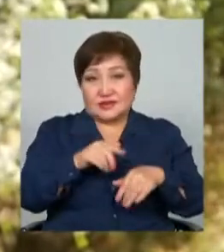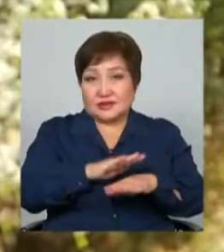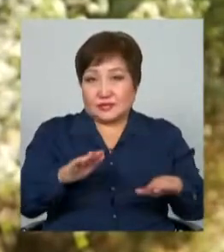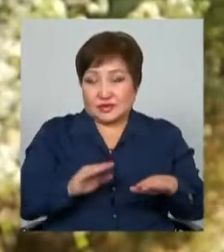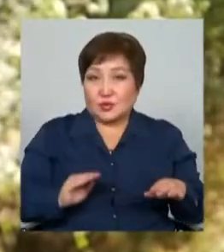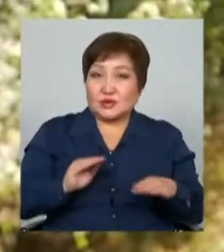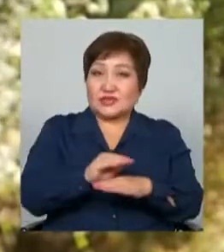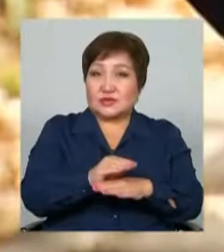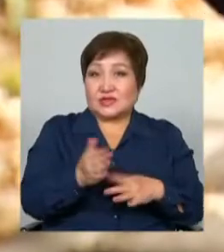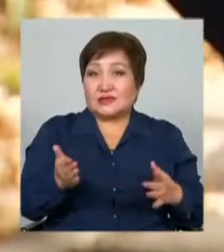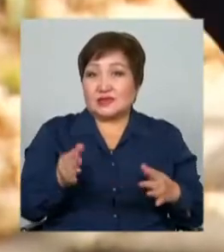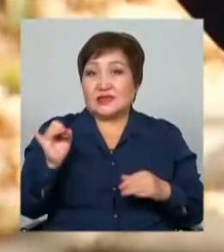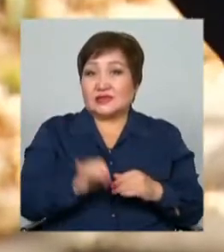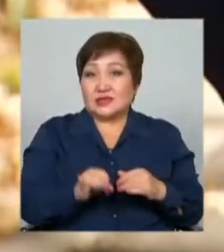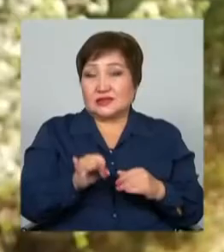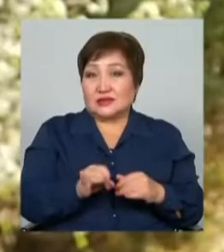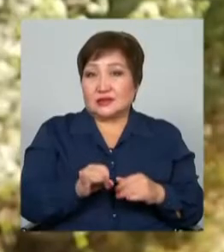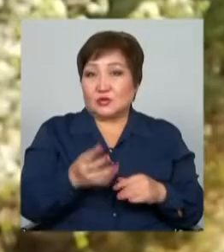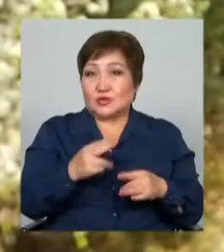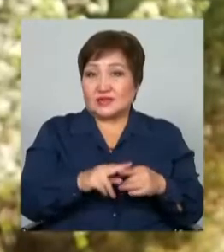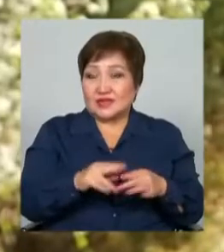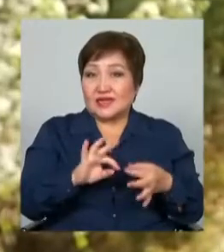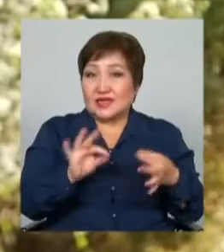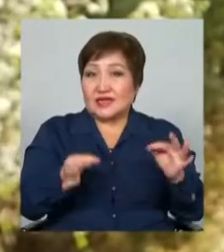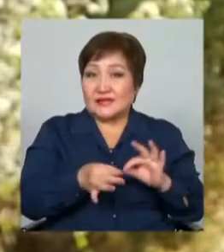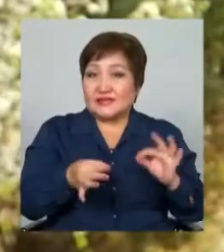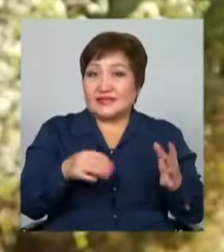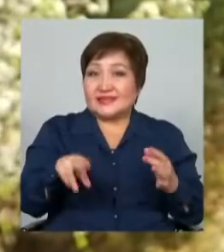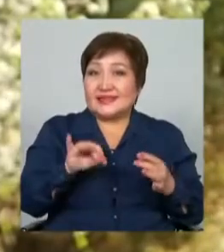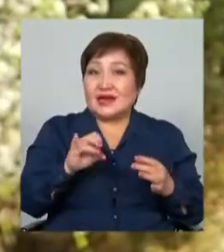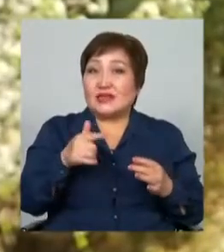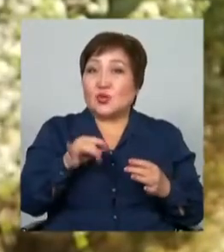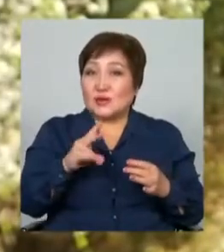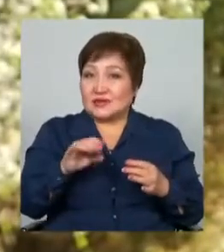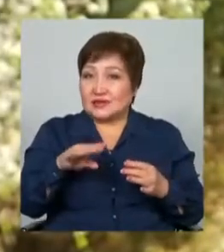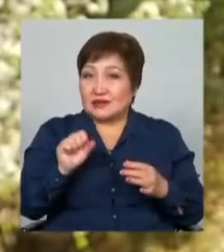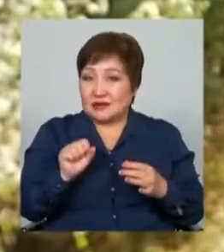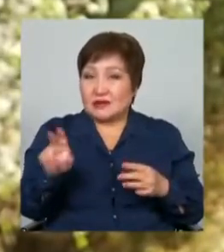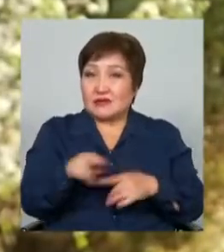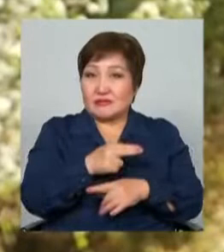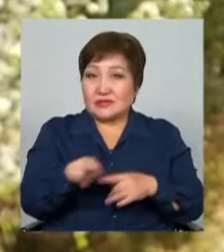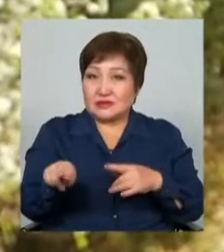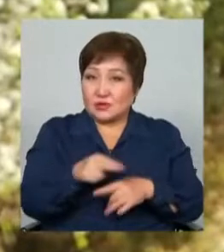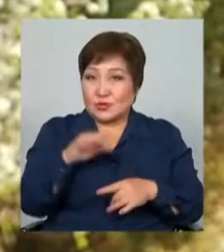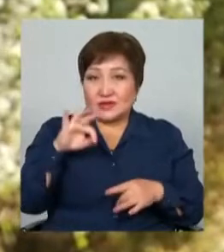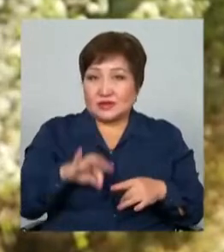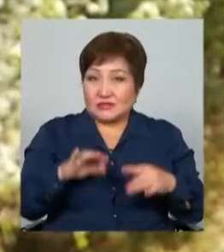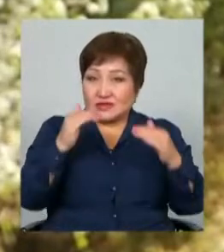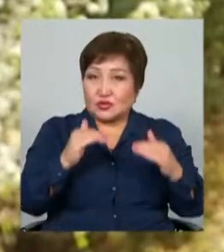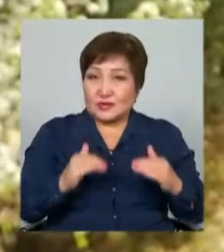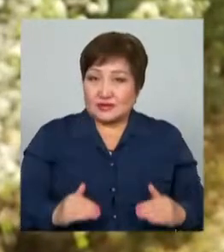жатыр. Және де мынау диагностикалау және емдеу тиімділігін төмендетеді,